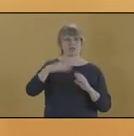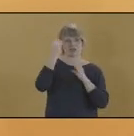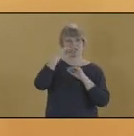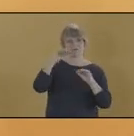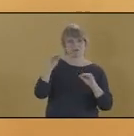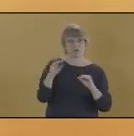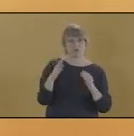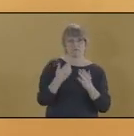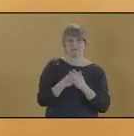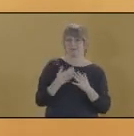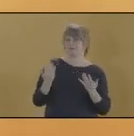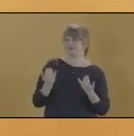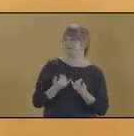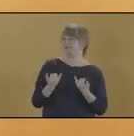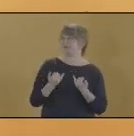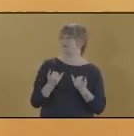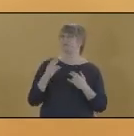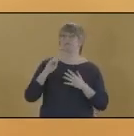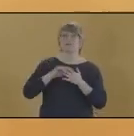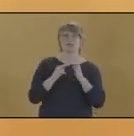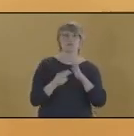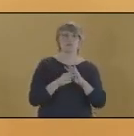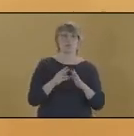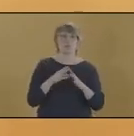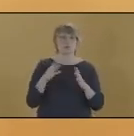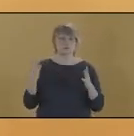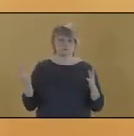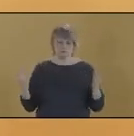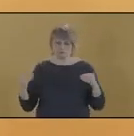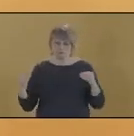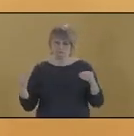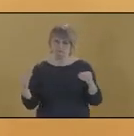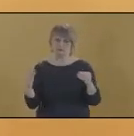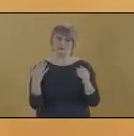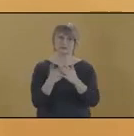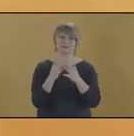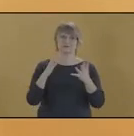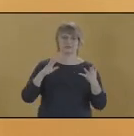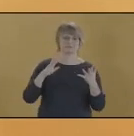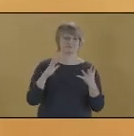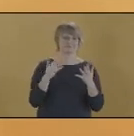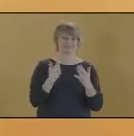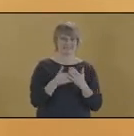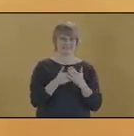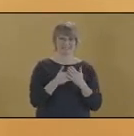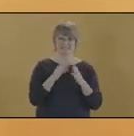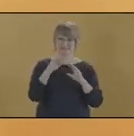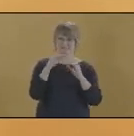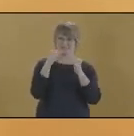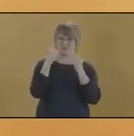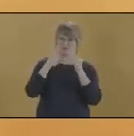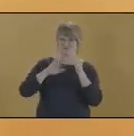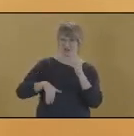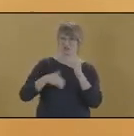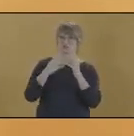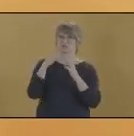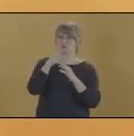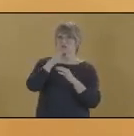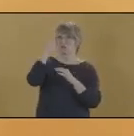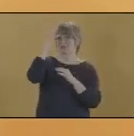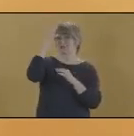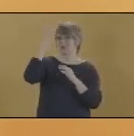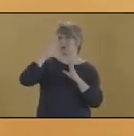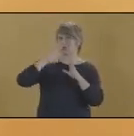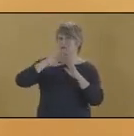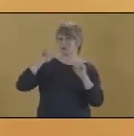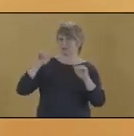einen Werkzeugkoffer zusammenzubasteln zur Dekonstruktion. Dann habe ich ja auch vorhin schon gesagt, ein wichtiger Punkt